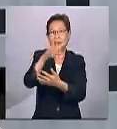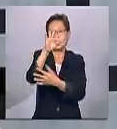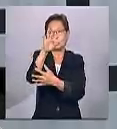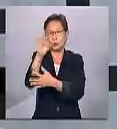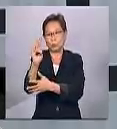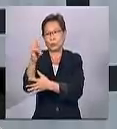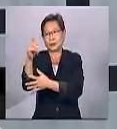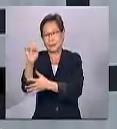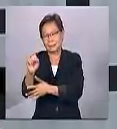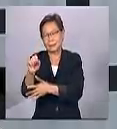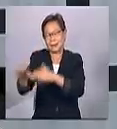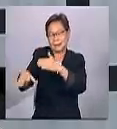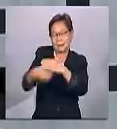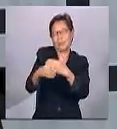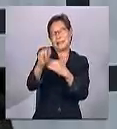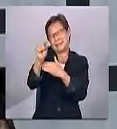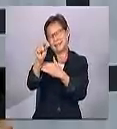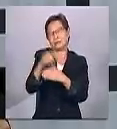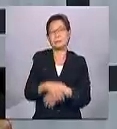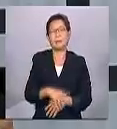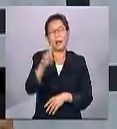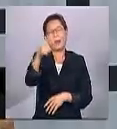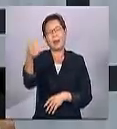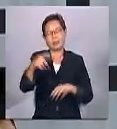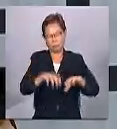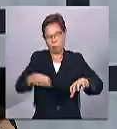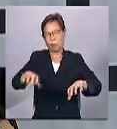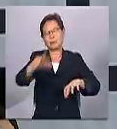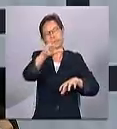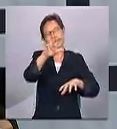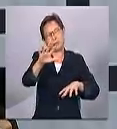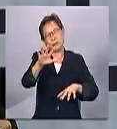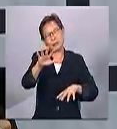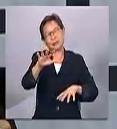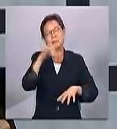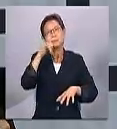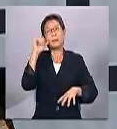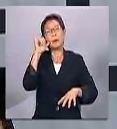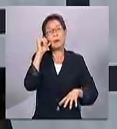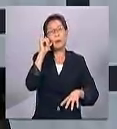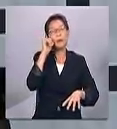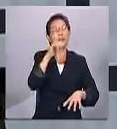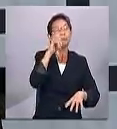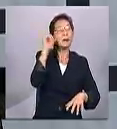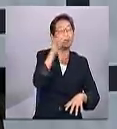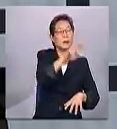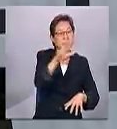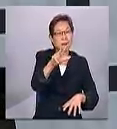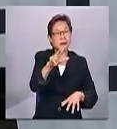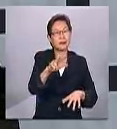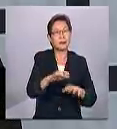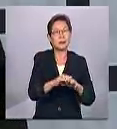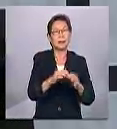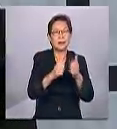97 kes, ada pertambahan sikit. Dan lain-lain lokaliti 35 kes, semalam 33 kes. Dan pecahan